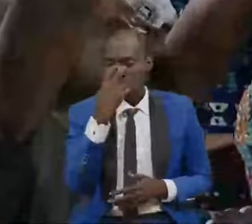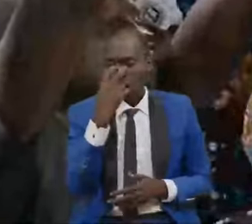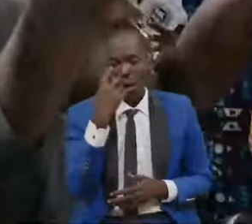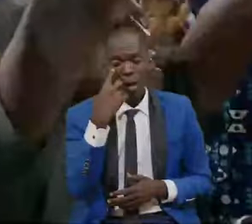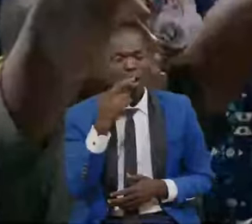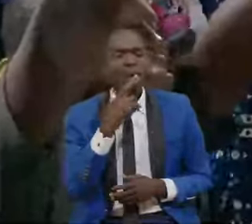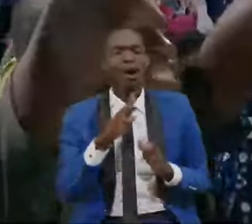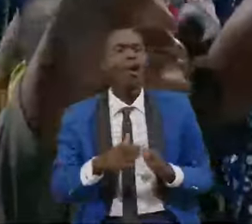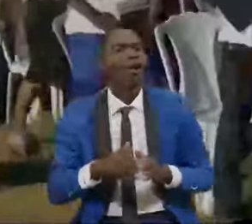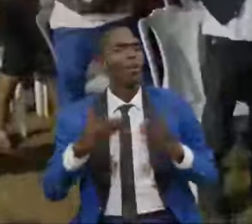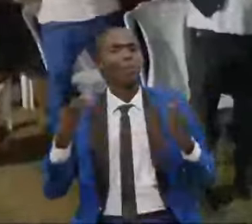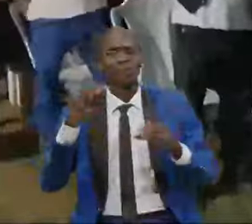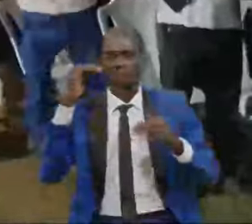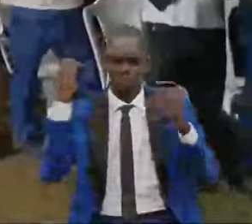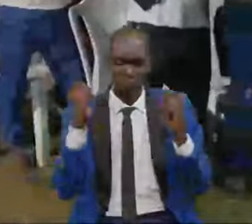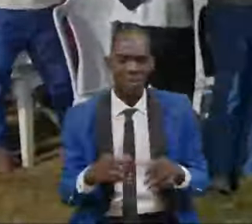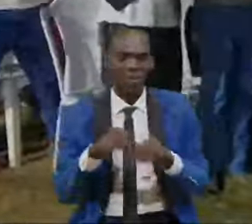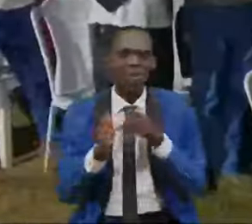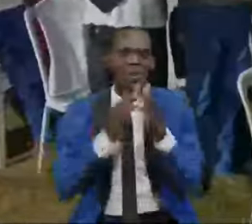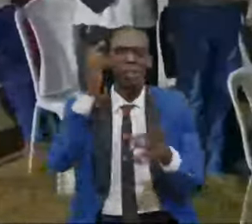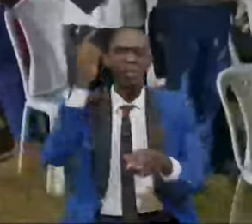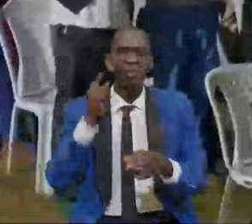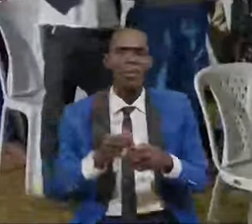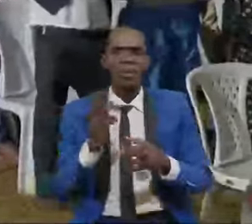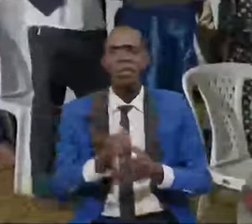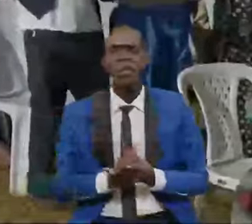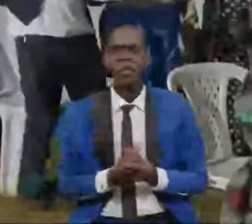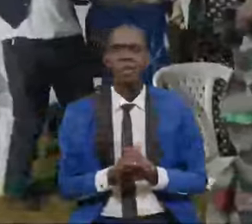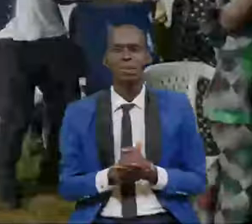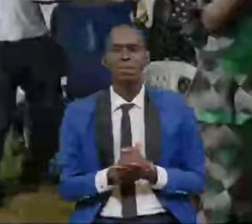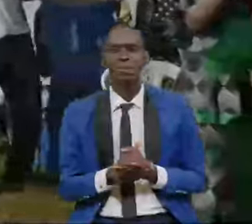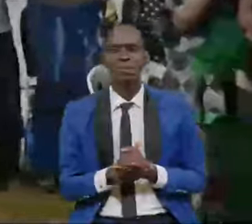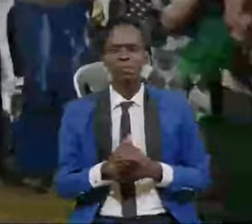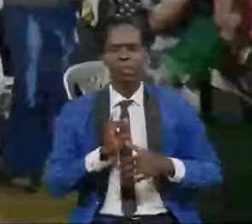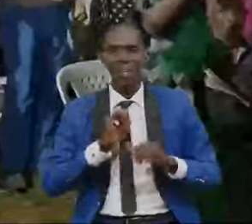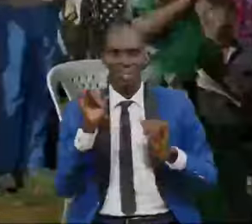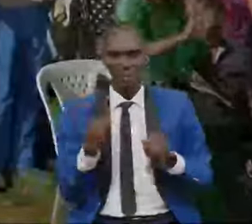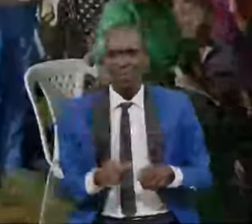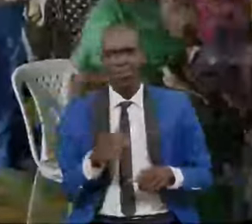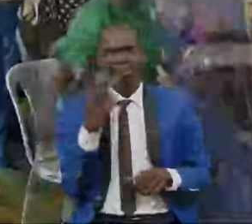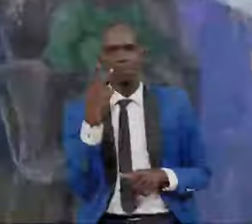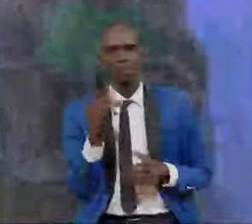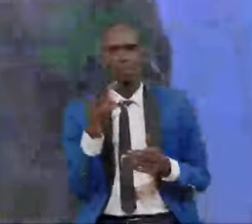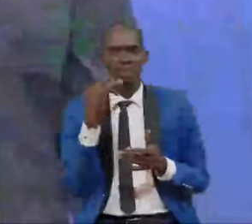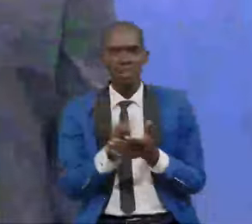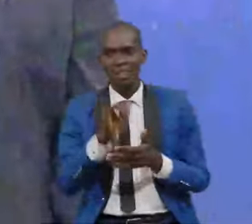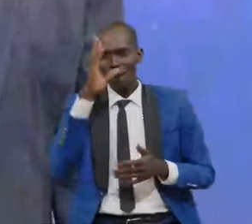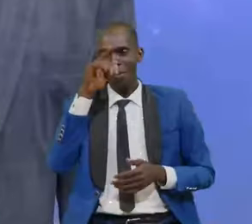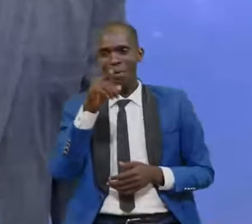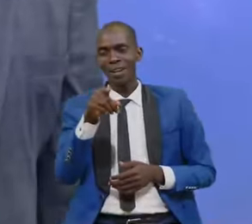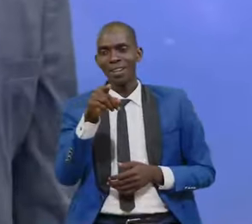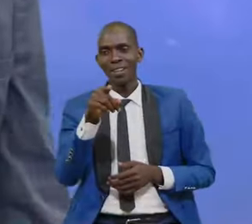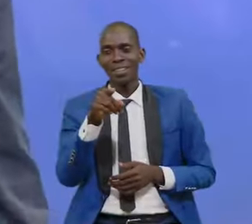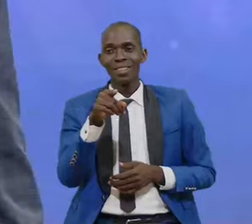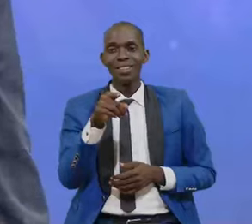sont ouverts au nom de Jésus. Je le vois. Oh, regarde cet homme-là. Regarde cette femme-là.